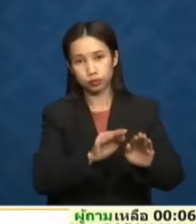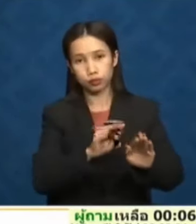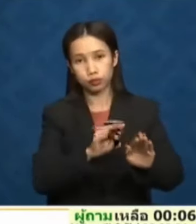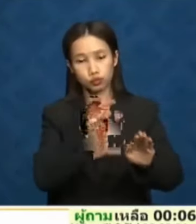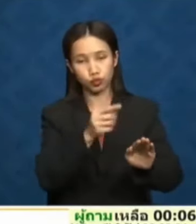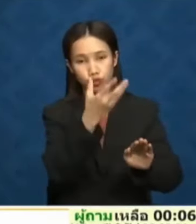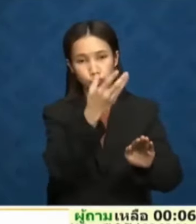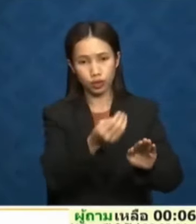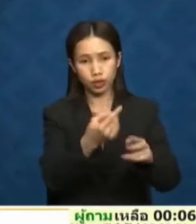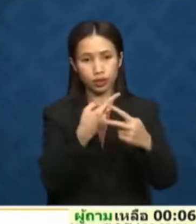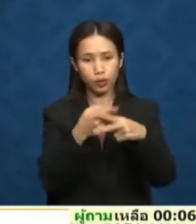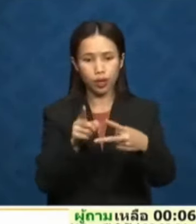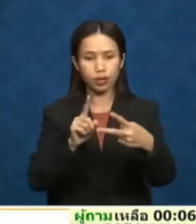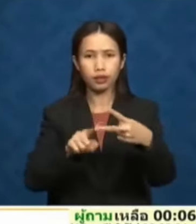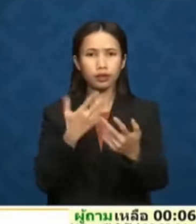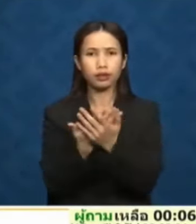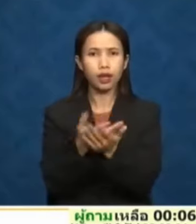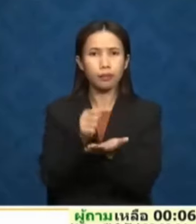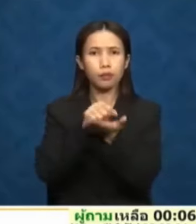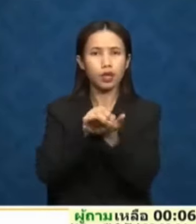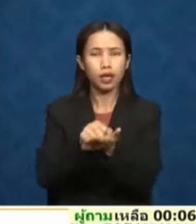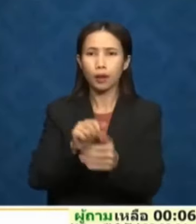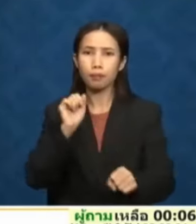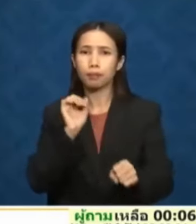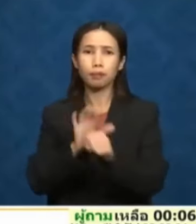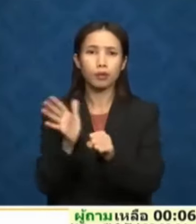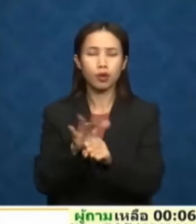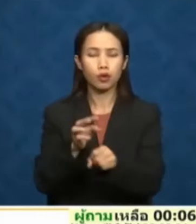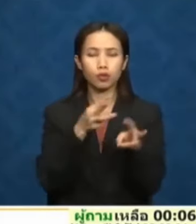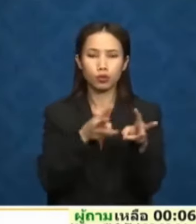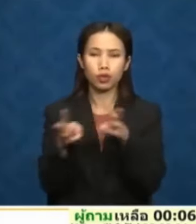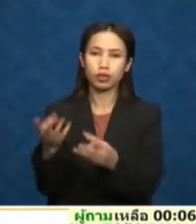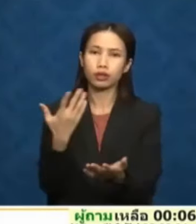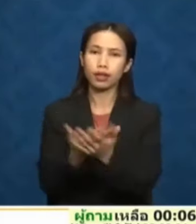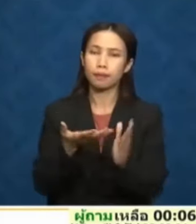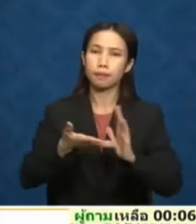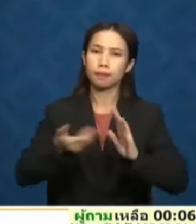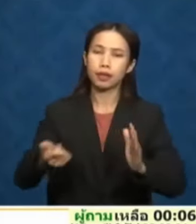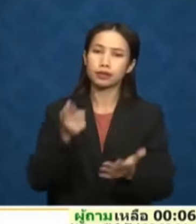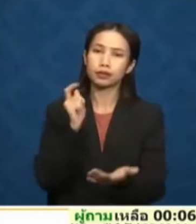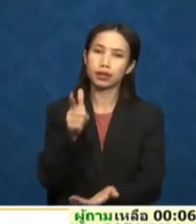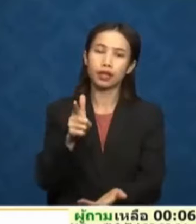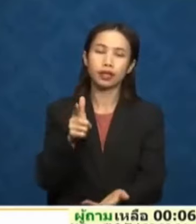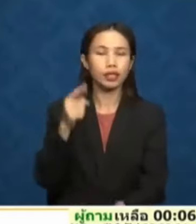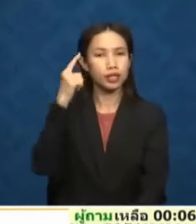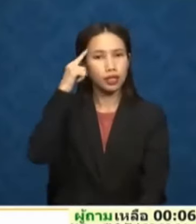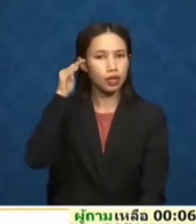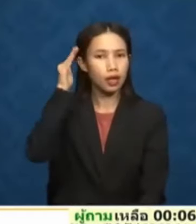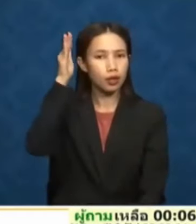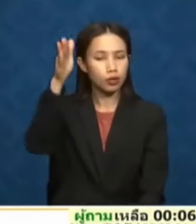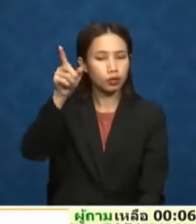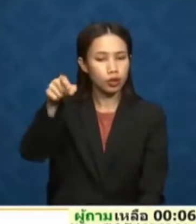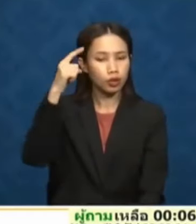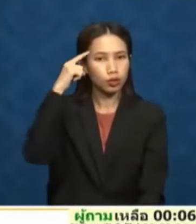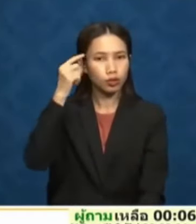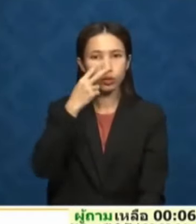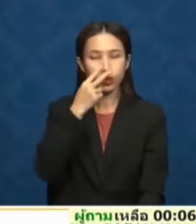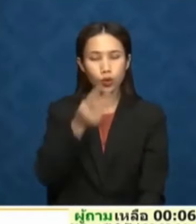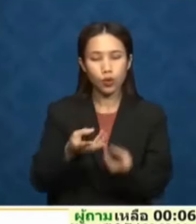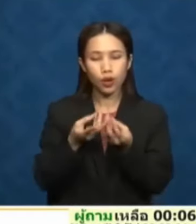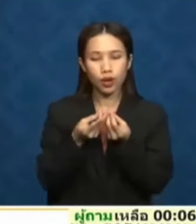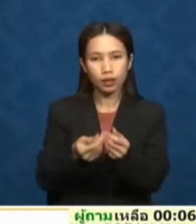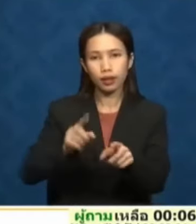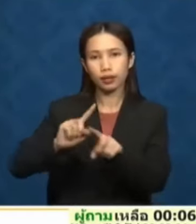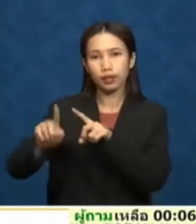บริการขาดเพราะฉะนั้นวิธีการเบิกจ่ายต่อไปในอนาคตที่เขาคิดไว้เนี่ยเราจะต้องมาคำนึงถึงรายละเอียดพวกนี้ให้